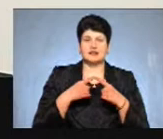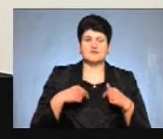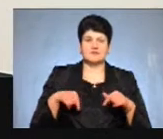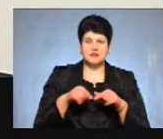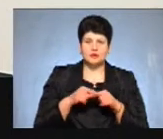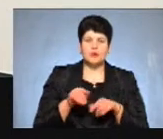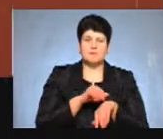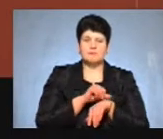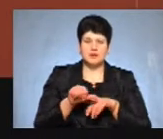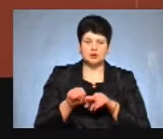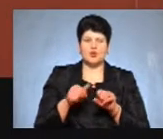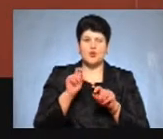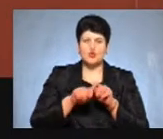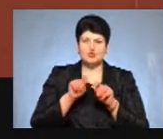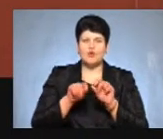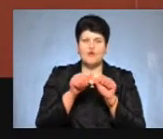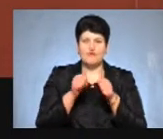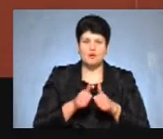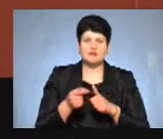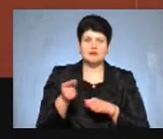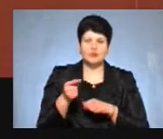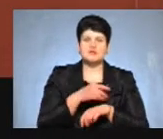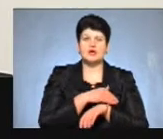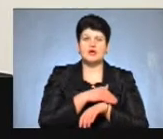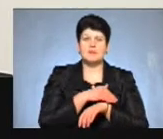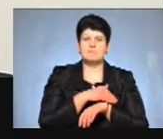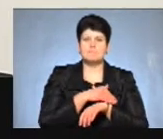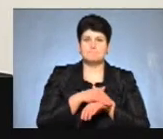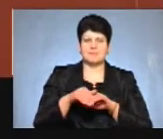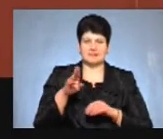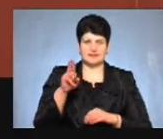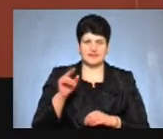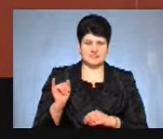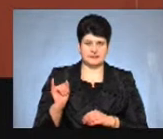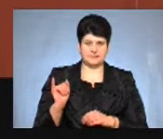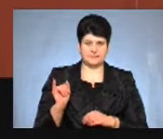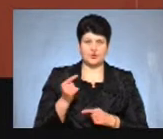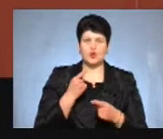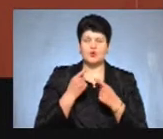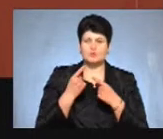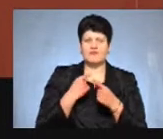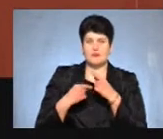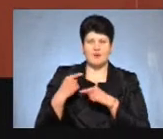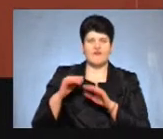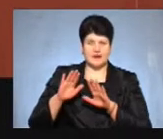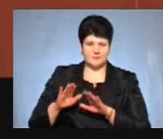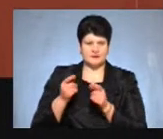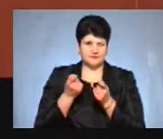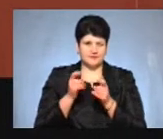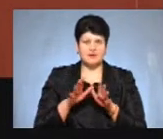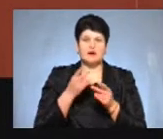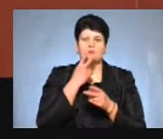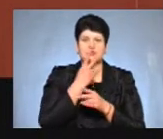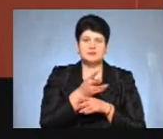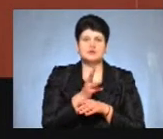та оформлення Тернопільської митниці ДФС. Вітаю вас. Добрий вечір. До розмови ми повернемось за мить, а зараз пропоную переглянути сюжет мого